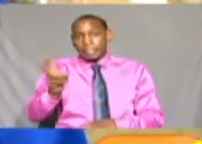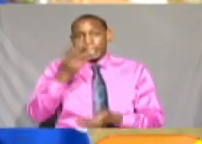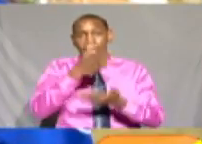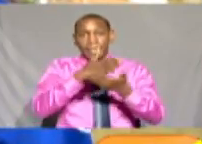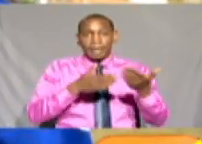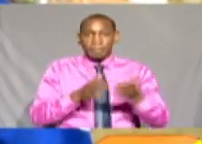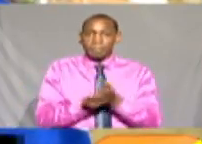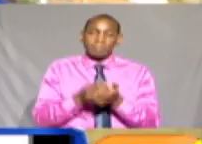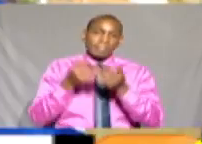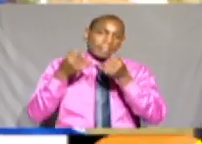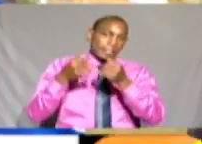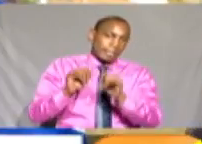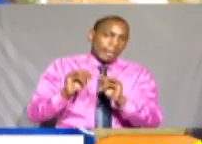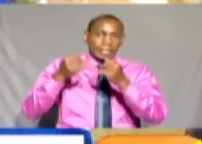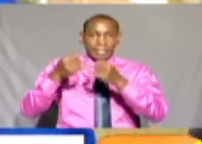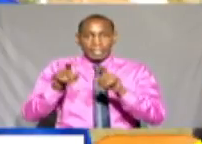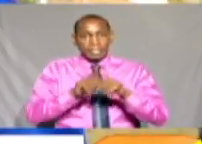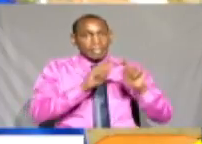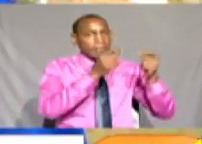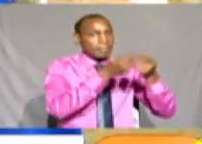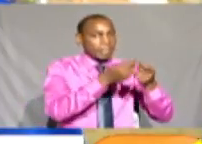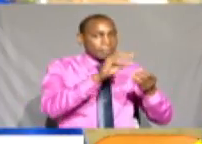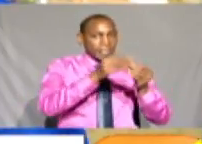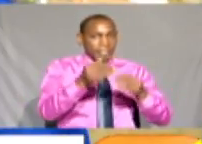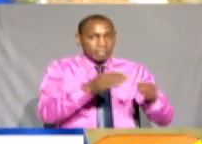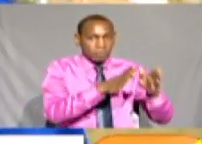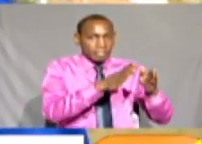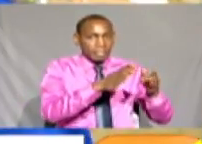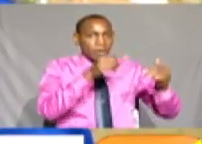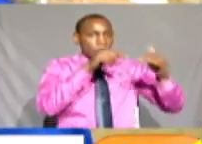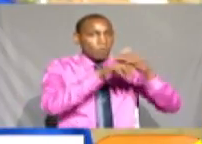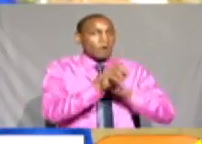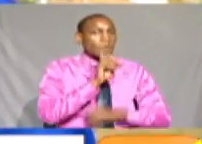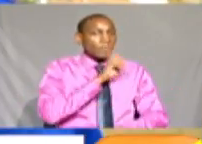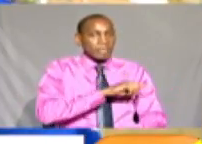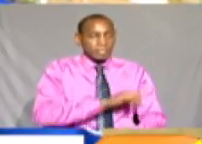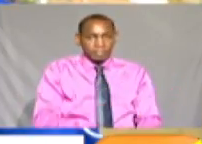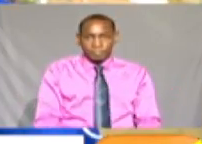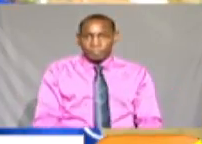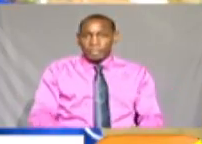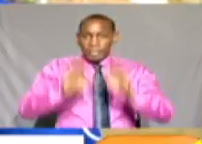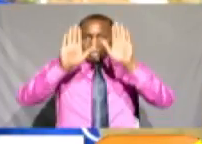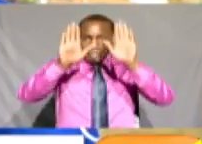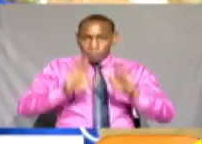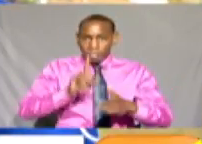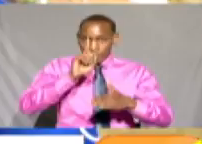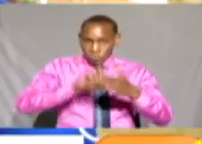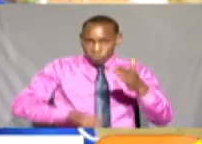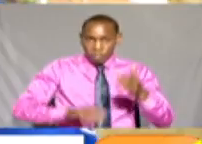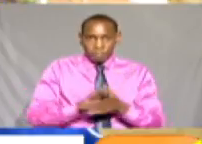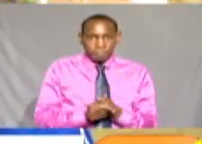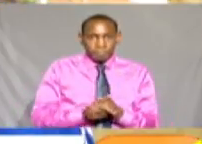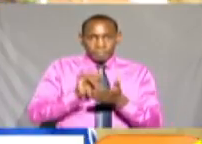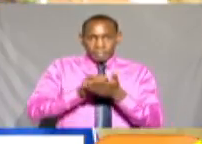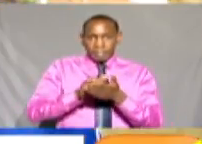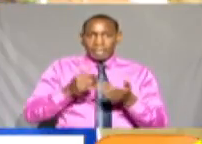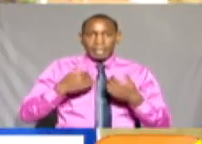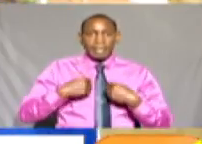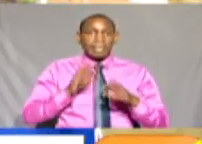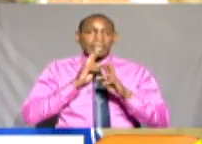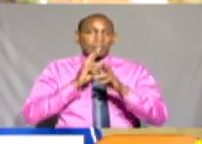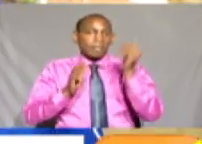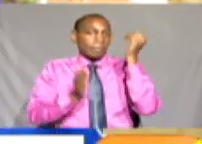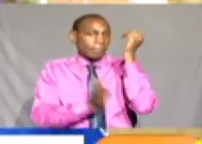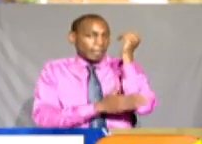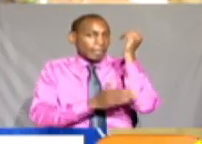pili tumengangana au pia wametengeza nafikiri nafasi hiyo moja na wakafungia. Kwa hivyo jambo muhimu ni kwamba tumekuwa na matokeo